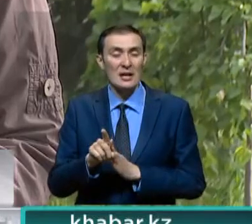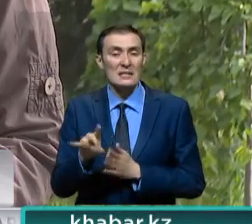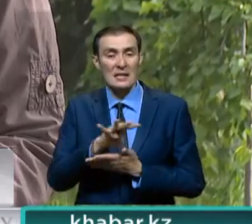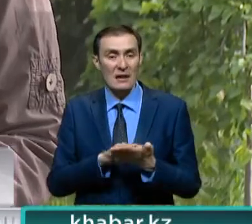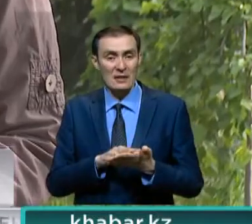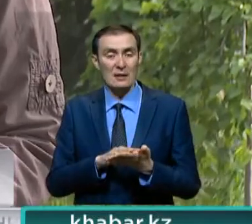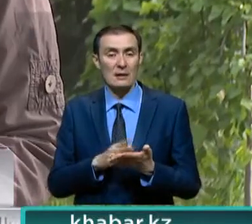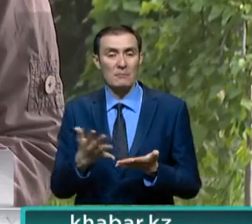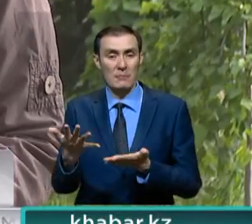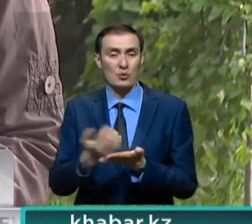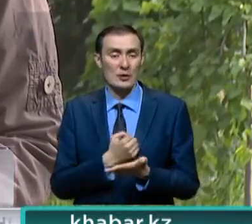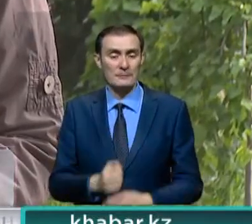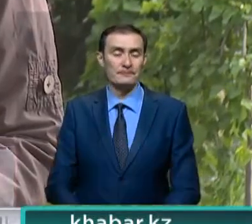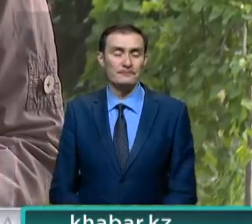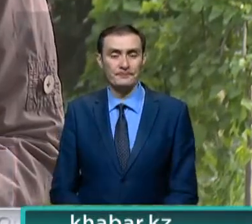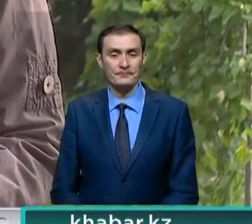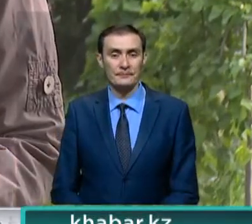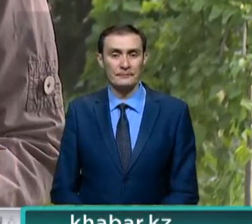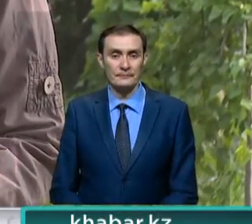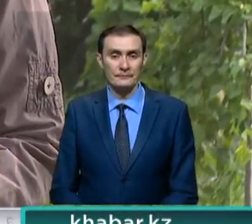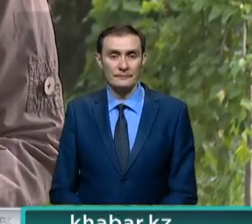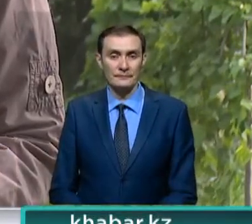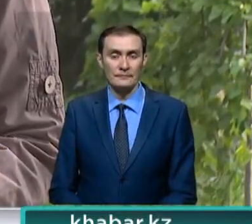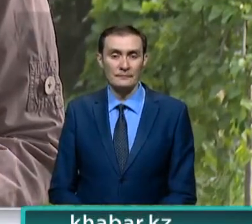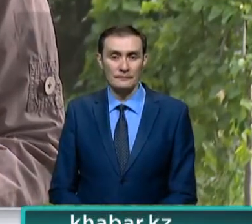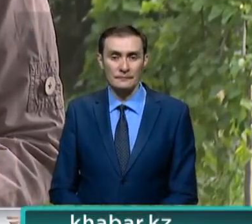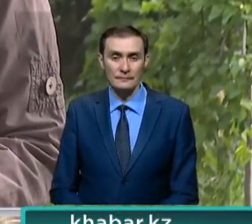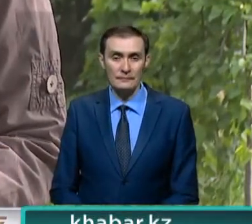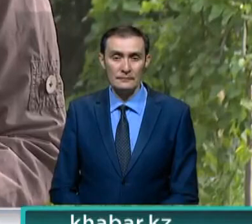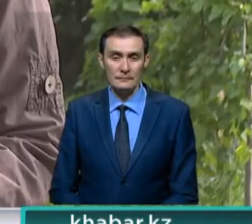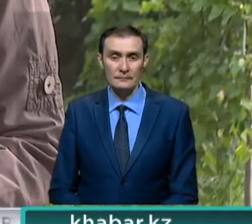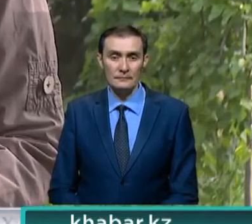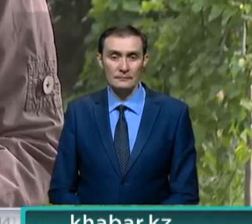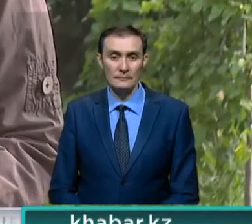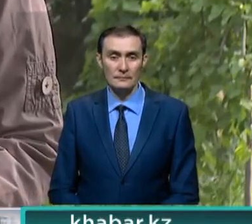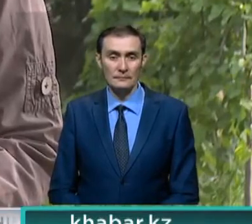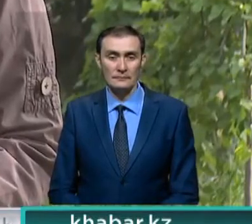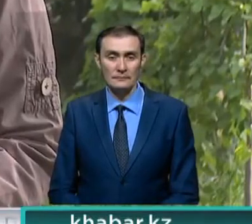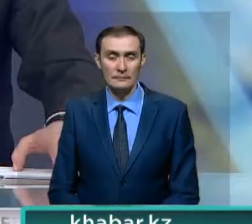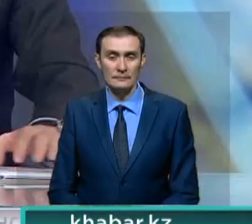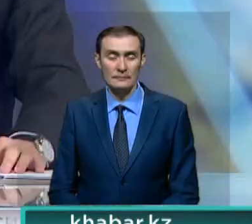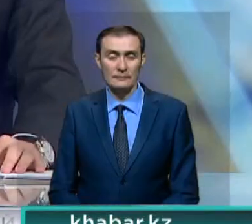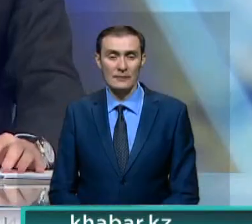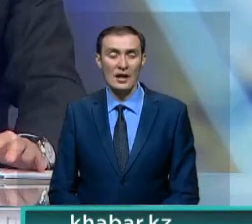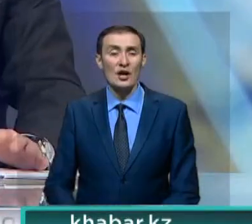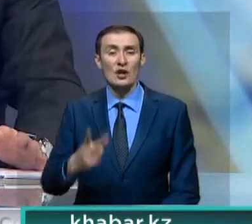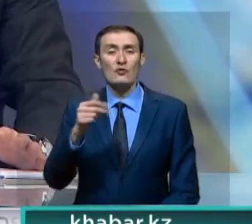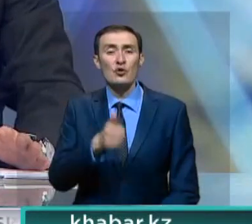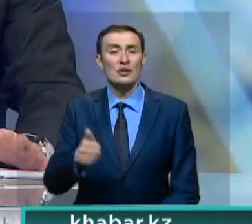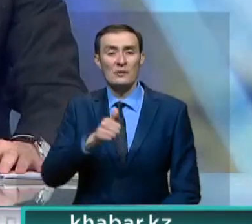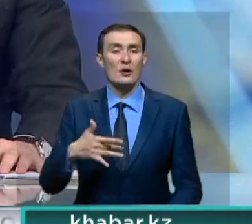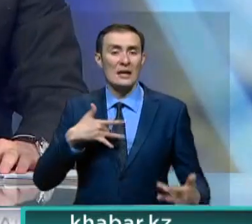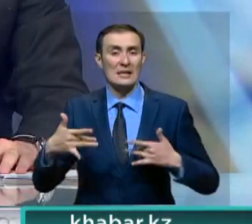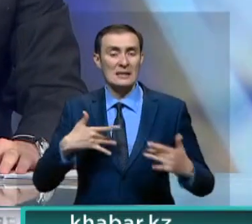заявки. Катерина Попкова, Самат Нагашбекулы, Нурмахан Бекмуратов, Шымкент. Итоги дня. Двухчасовой